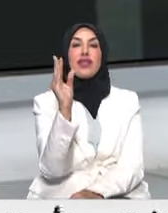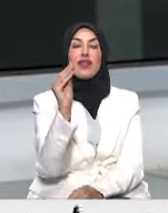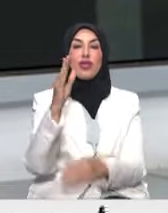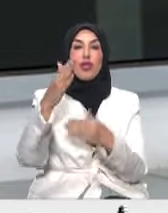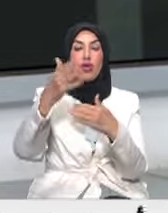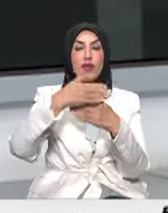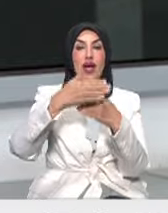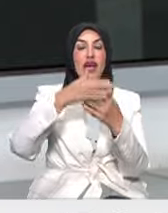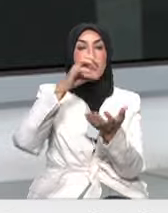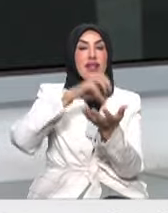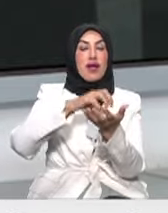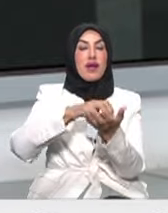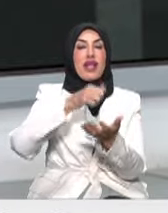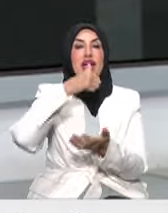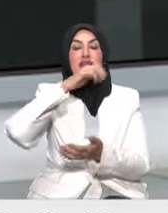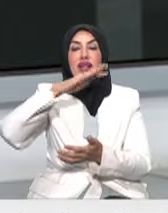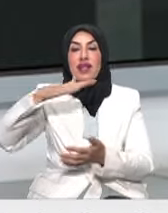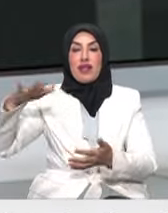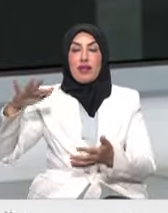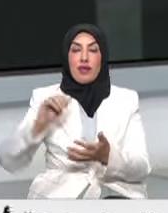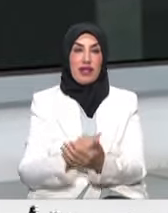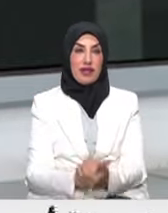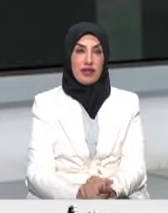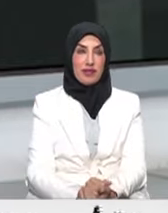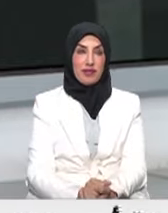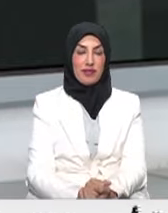المناطق الساحلية من البلاد.